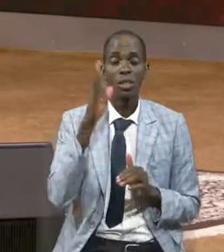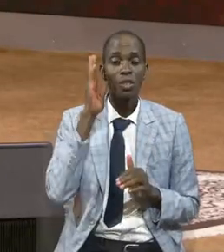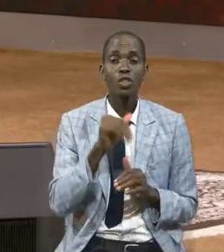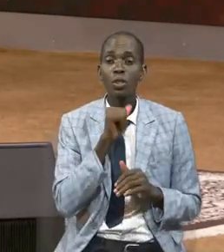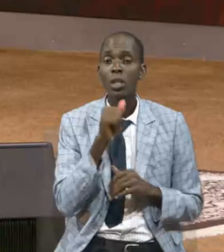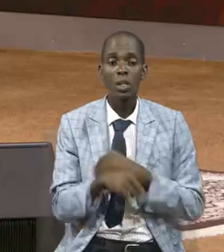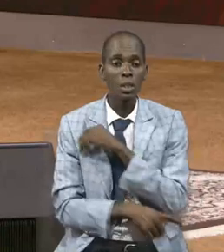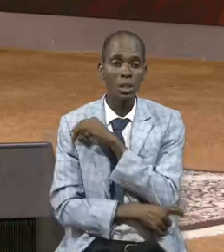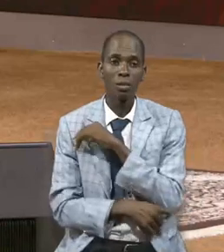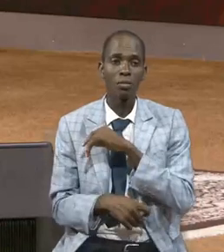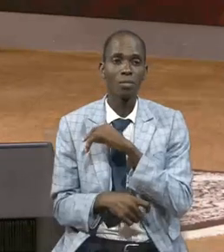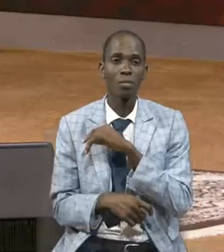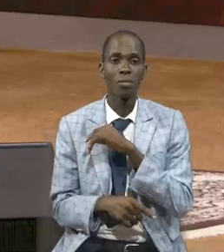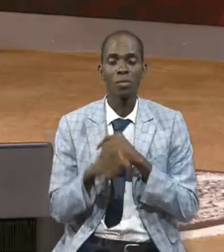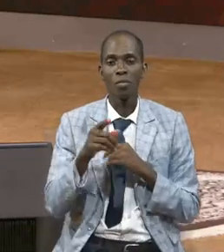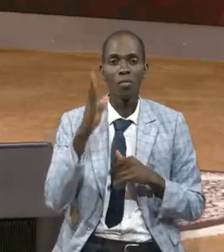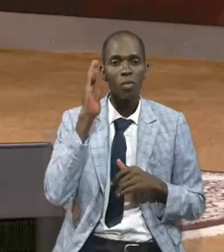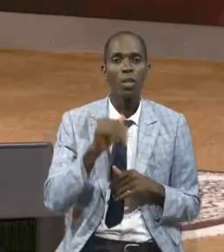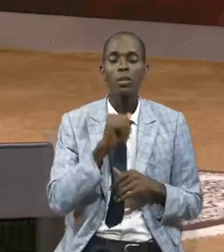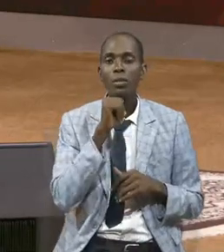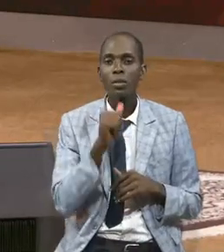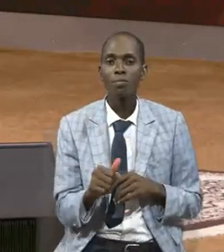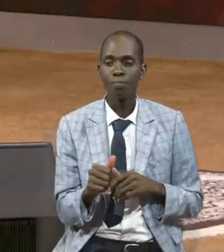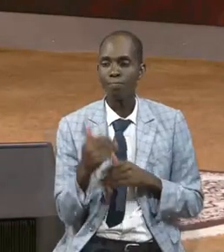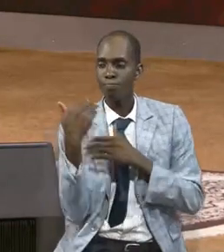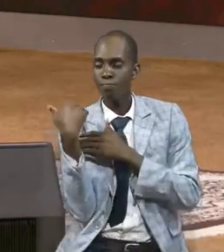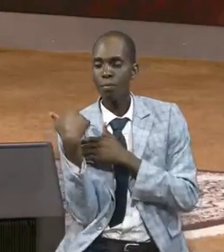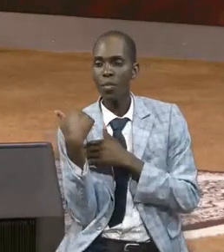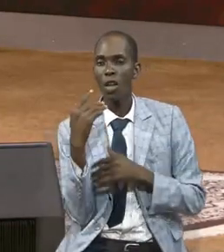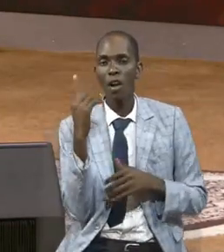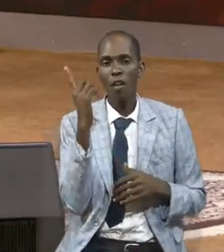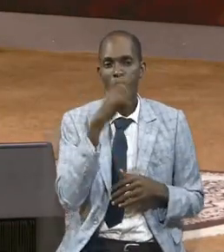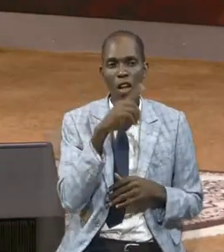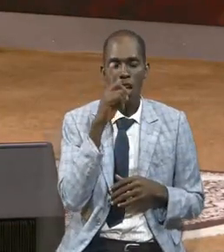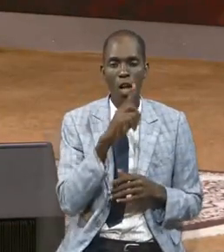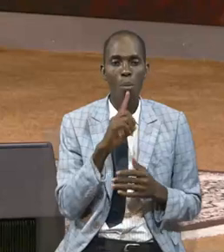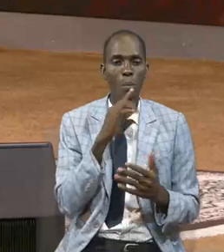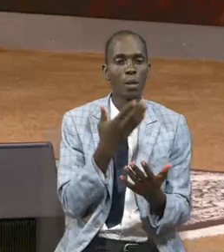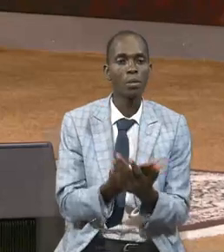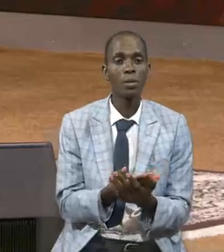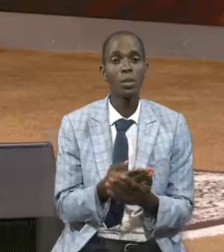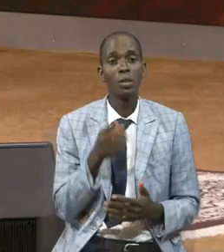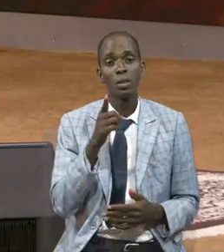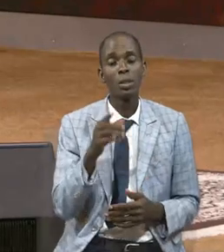point, tu ne déroberas point, tu ne convoiteras point.